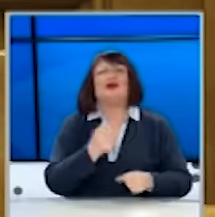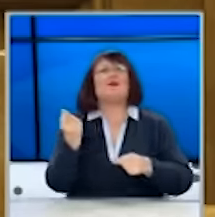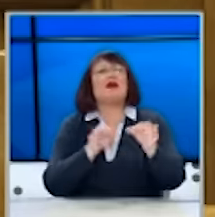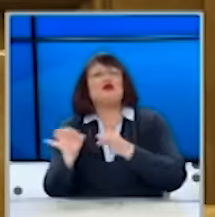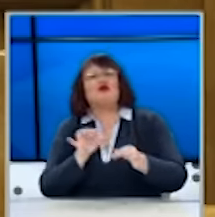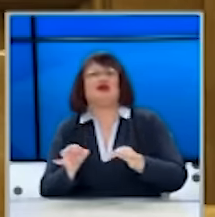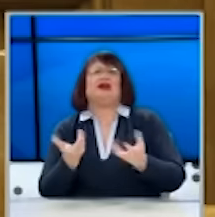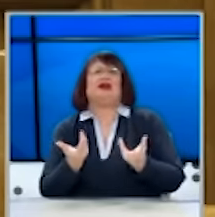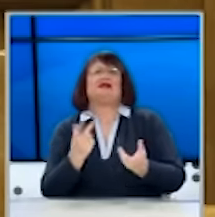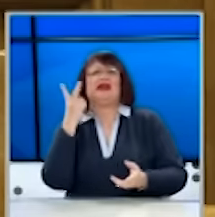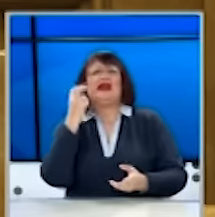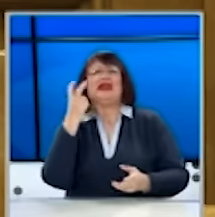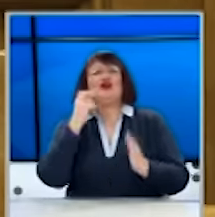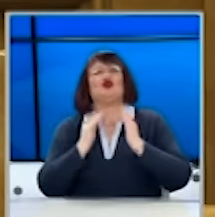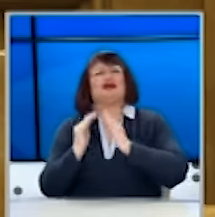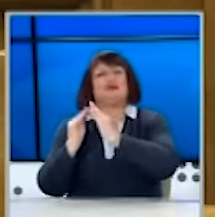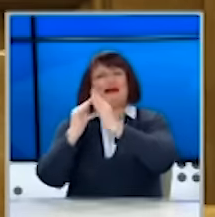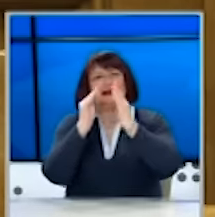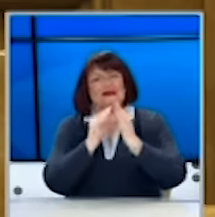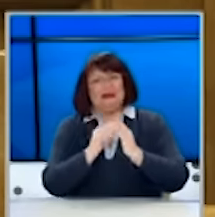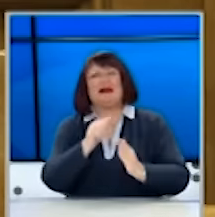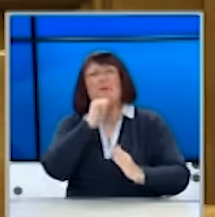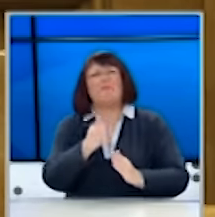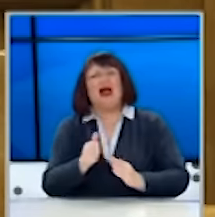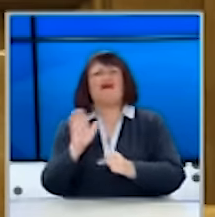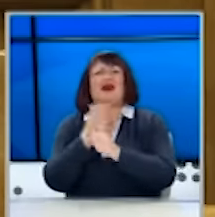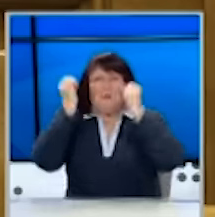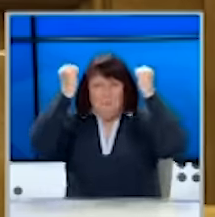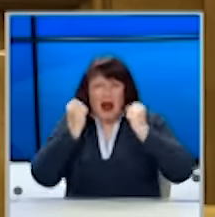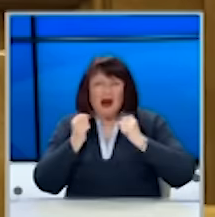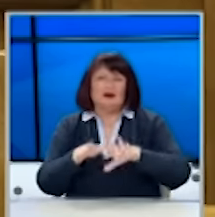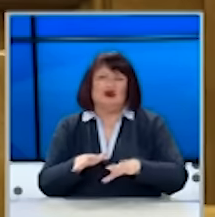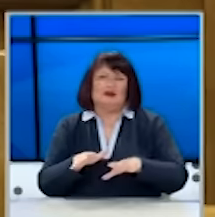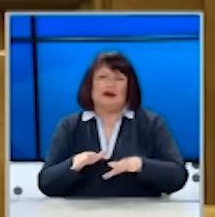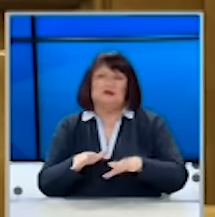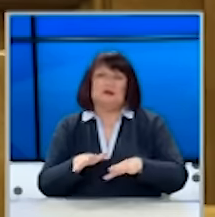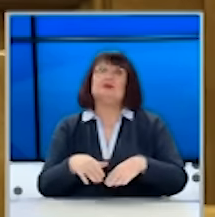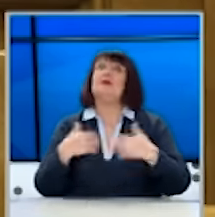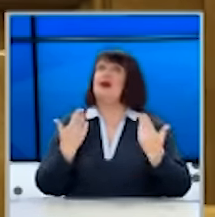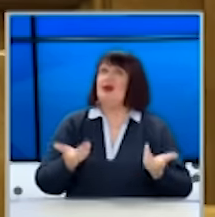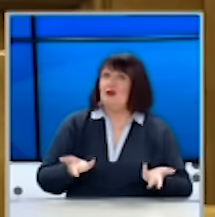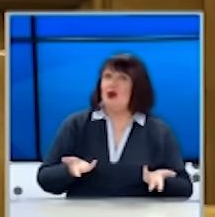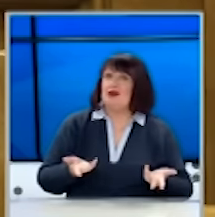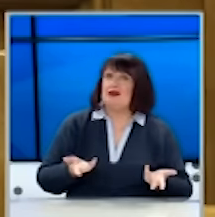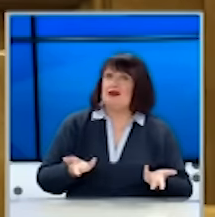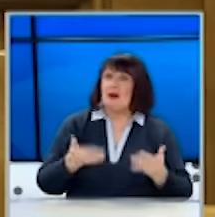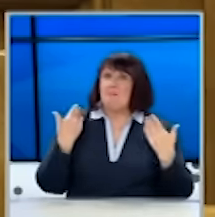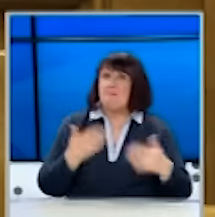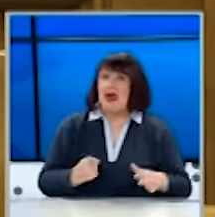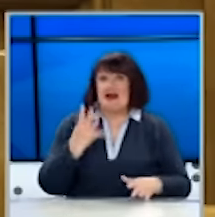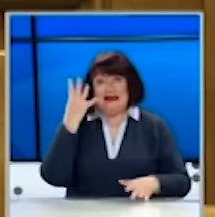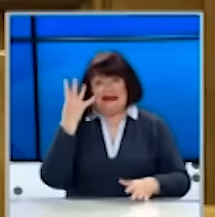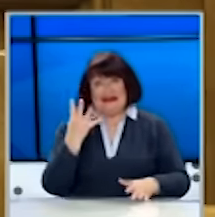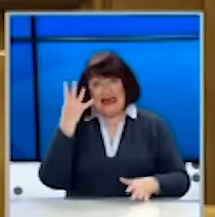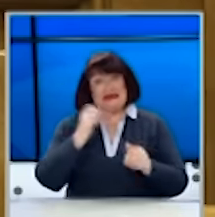περιουσίες με 20 σπίτια καμένα ολοσχερός. Λοιπόν, έχουν περάσει